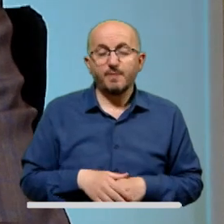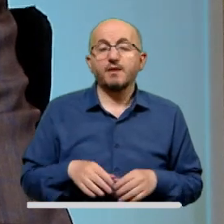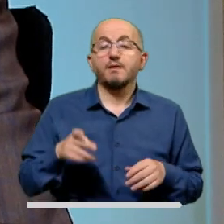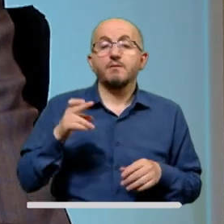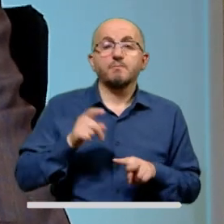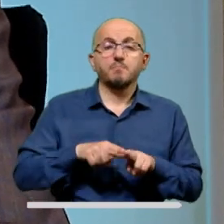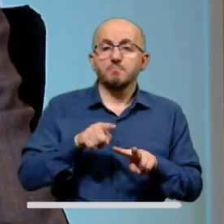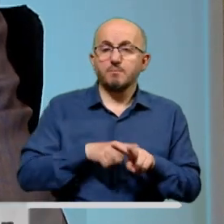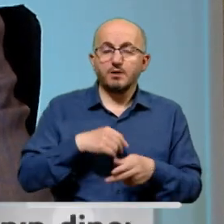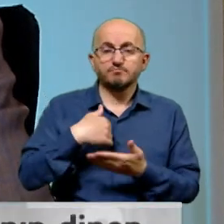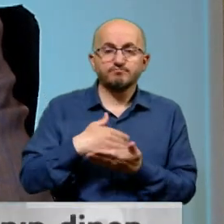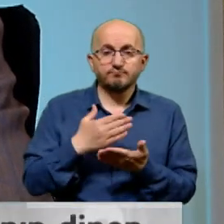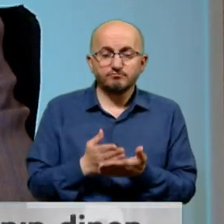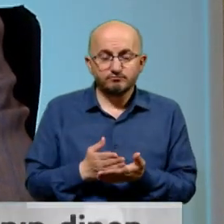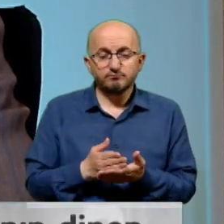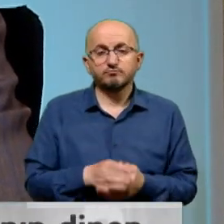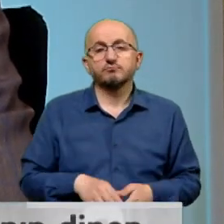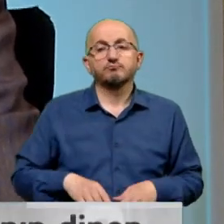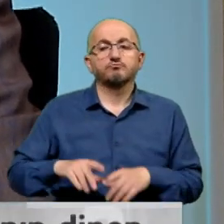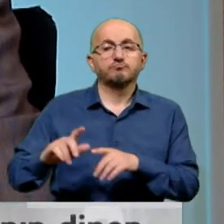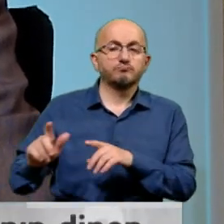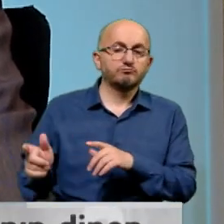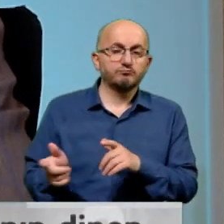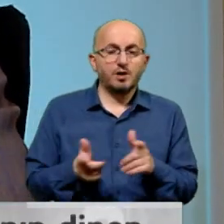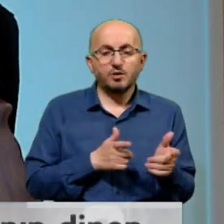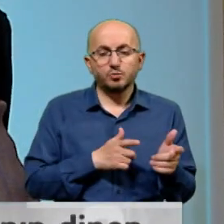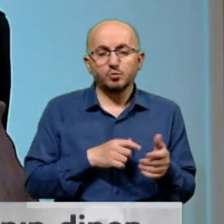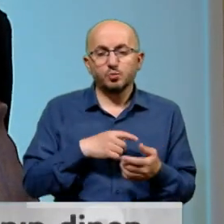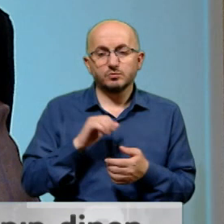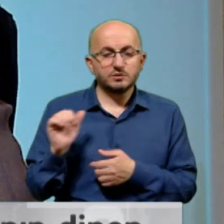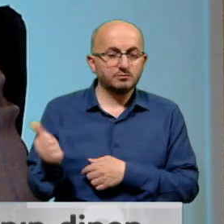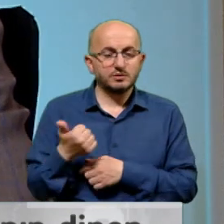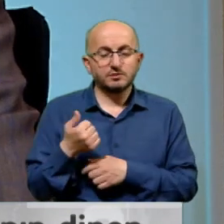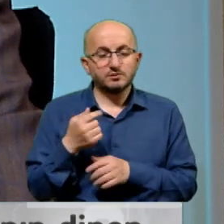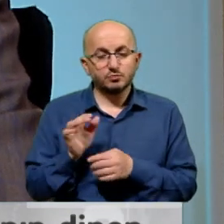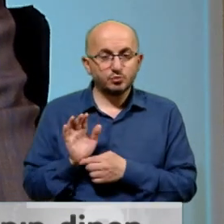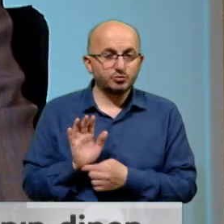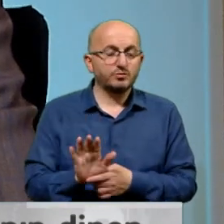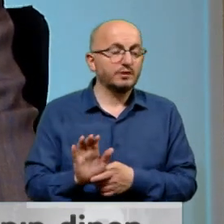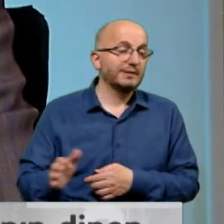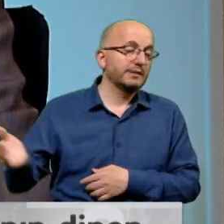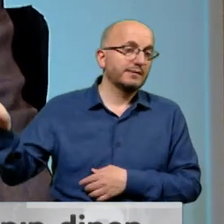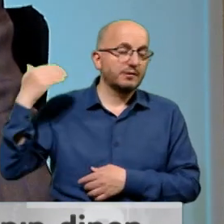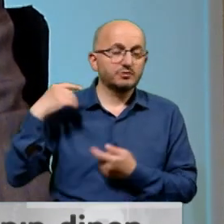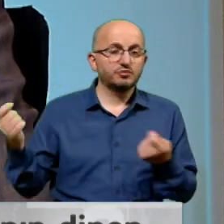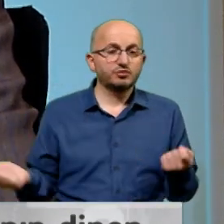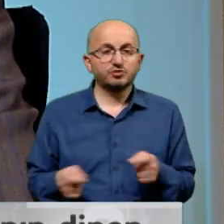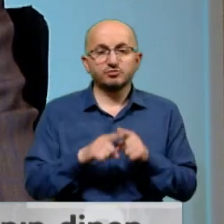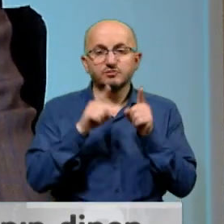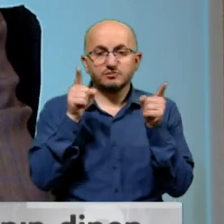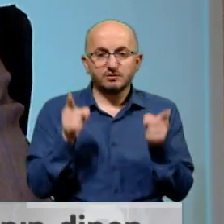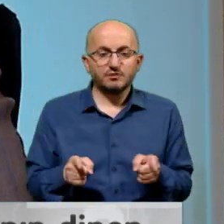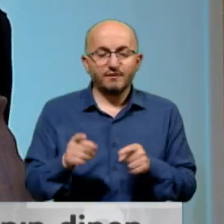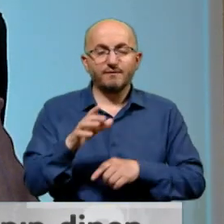bu Bir menkul kıymeti gösterir bu menkul kıymetin arkasında bir şirket vardır ve